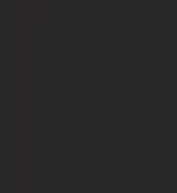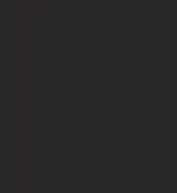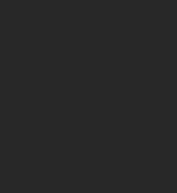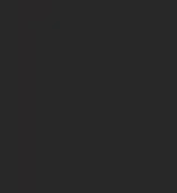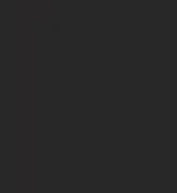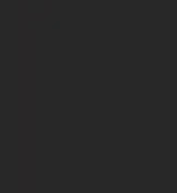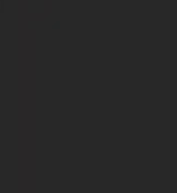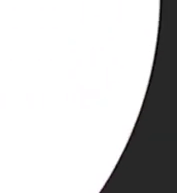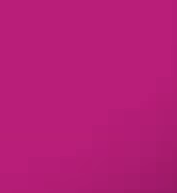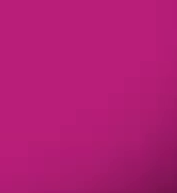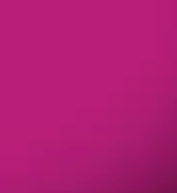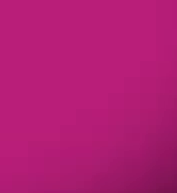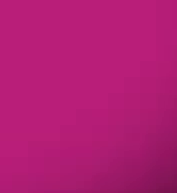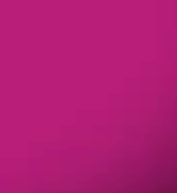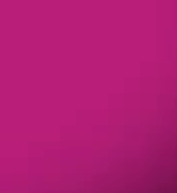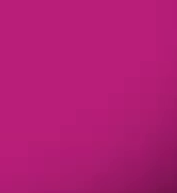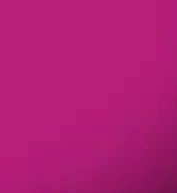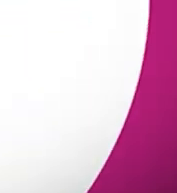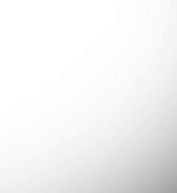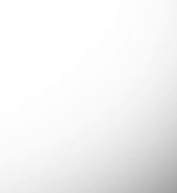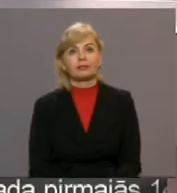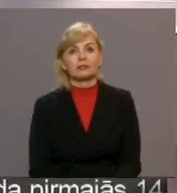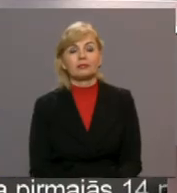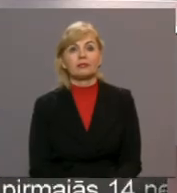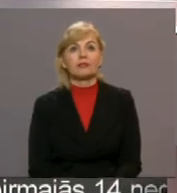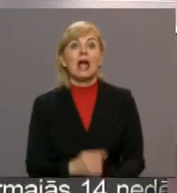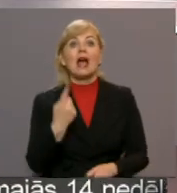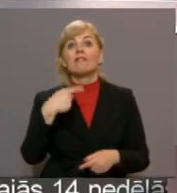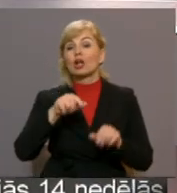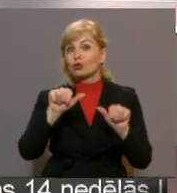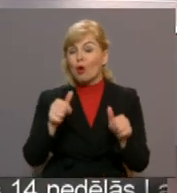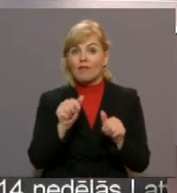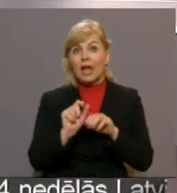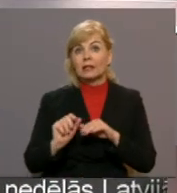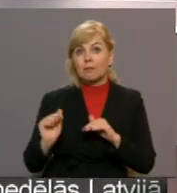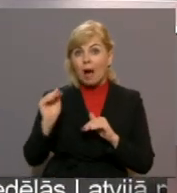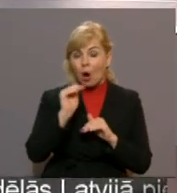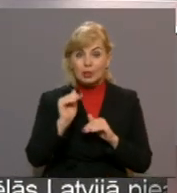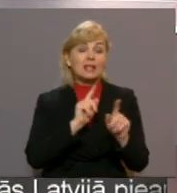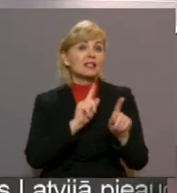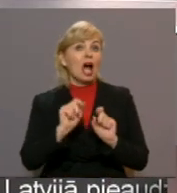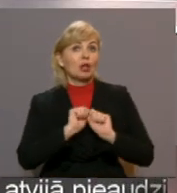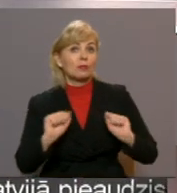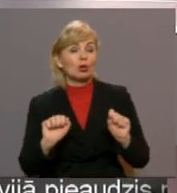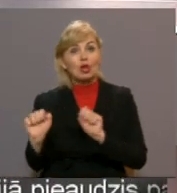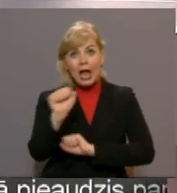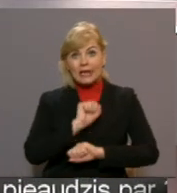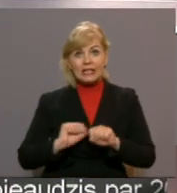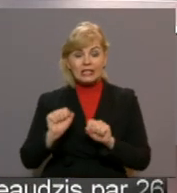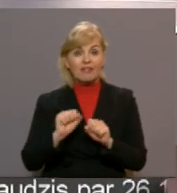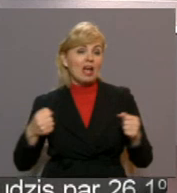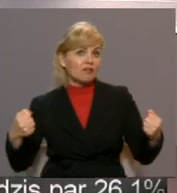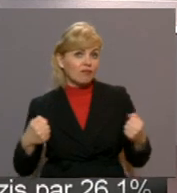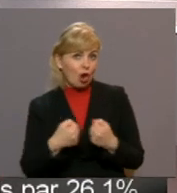Re, viss ēters ir te! Viens no veidiem, kā paaugstināt satiksmes drošību un izvairīties no